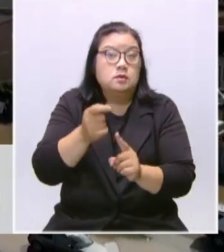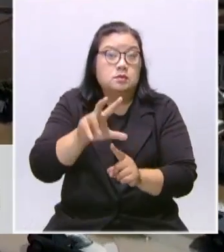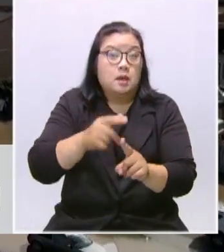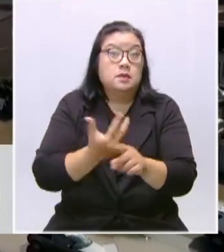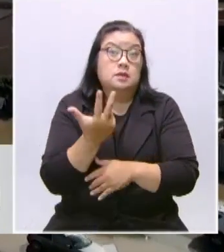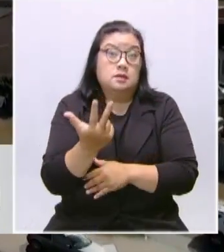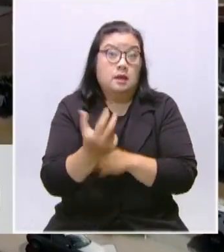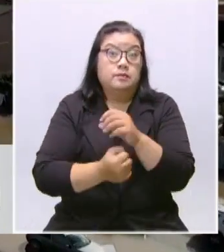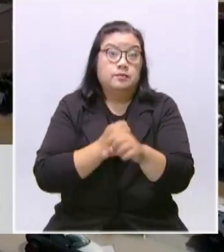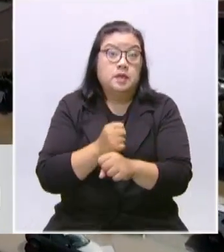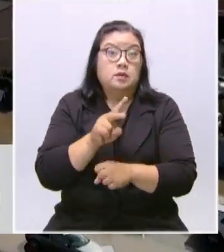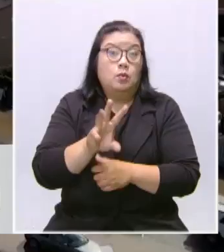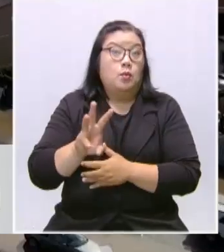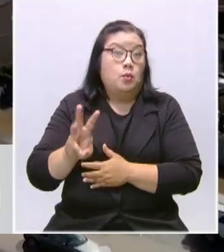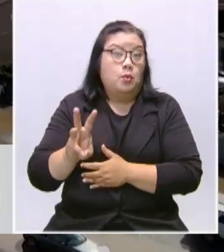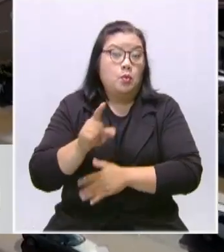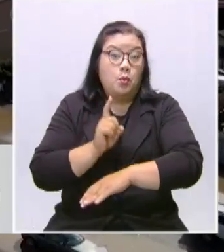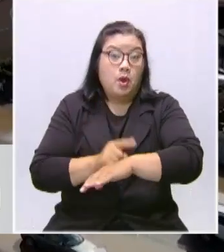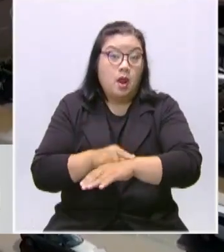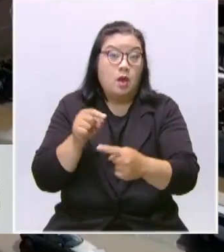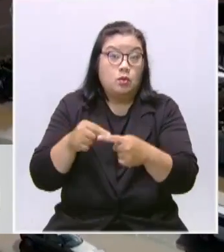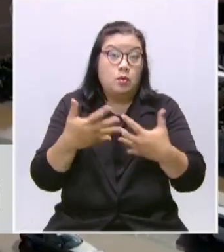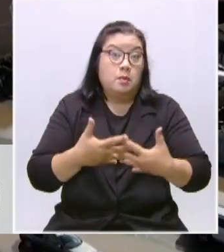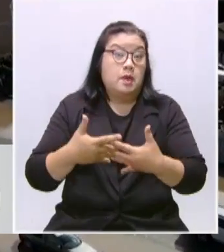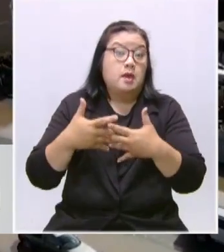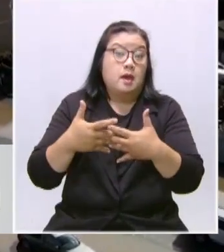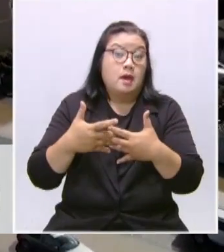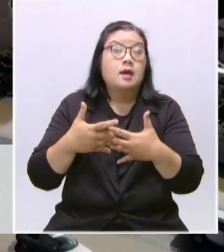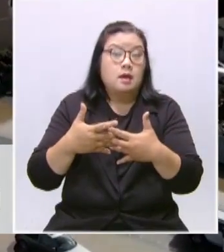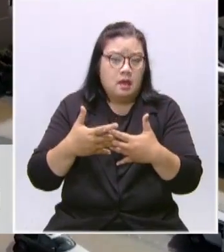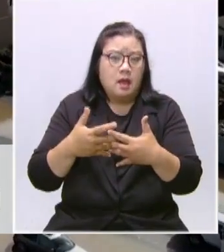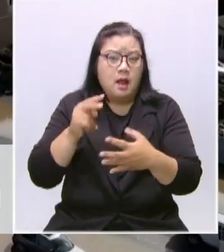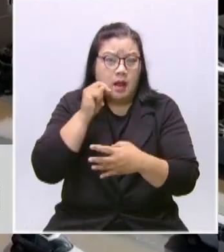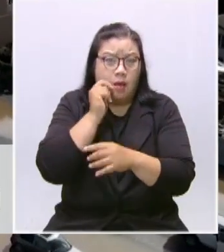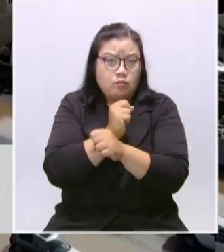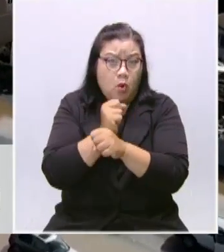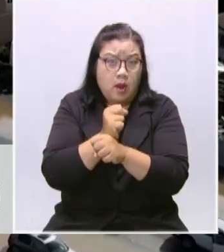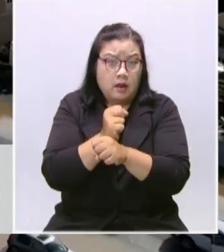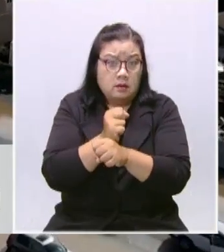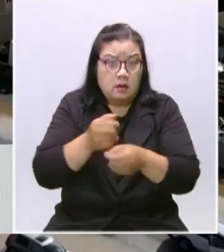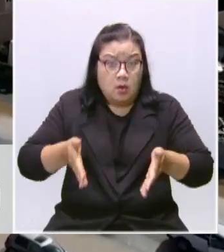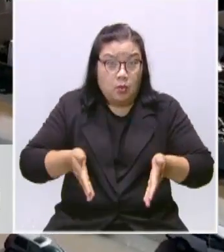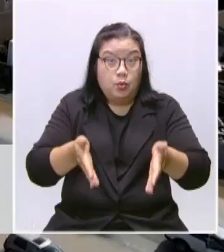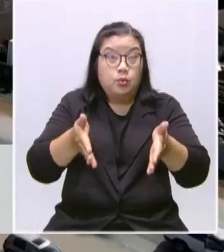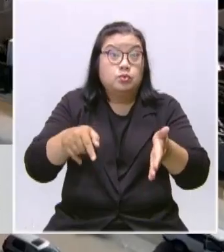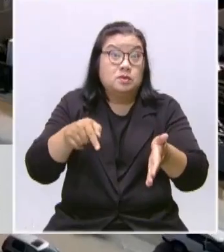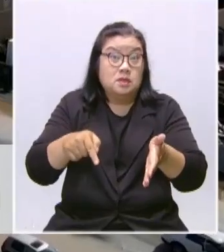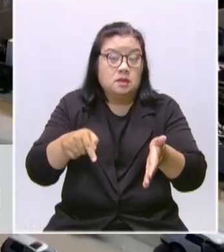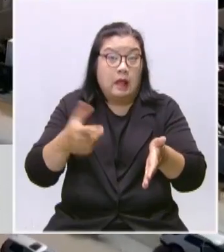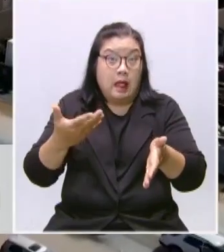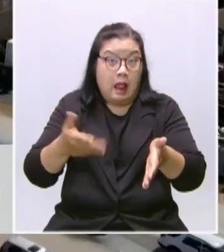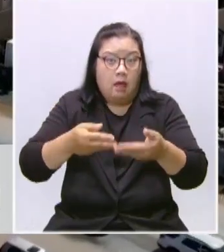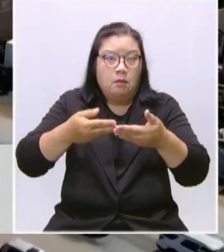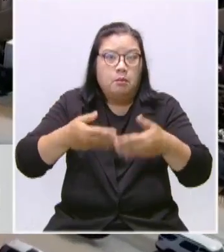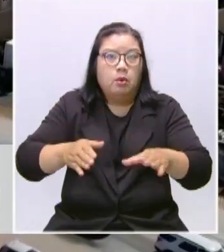66 ตามเวลาท้องถิ่นเพราวาคันกนแ่น้ำ Bajero นั้นทั้งทะลมตั้แต่วนสุขที่ 10 มีนาคมที่ผ่านมา